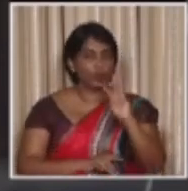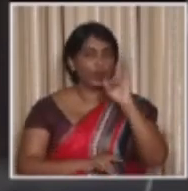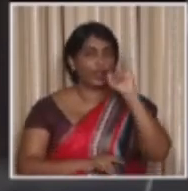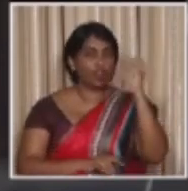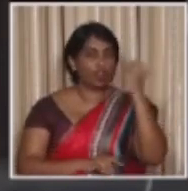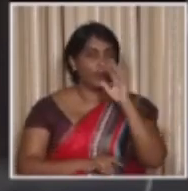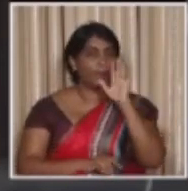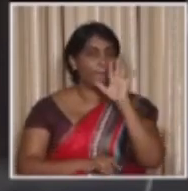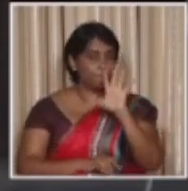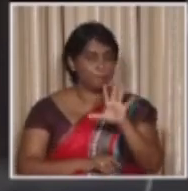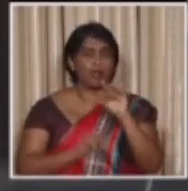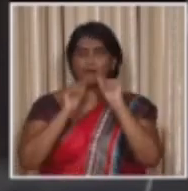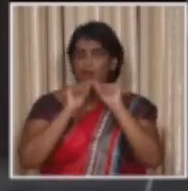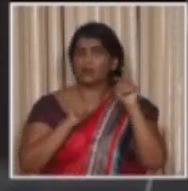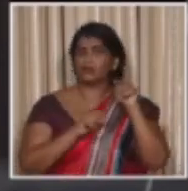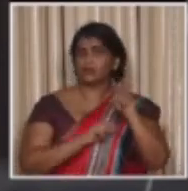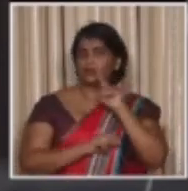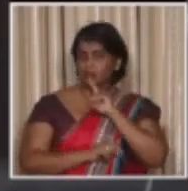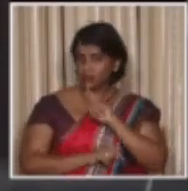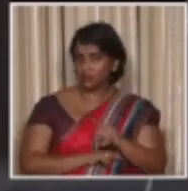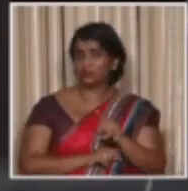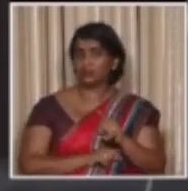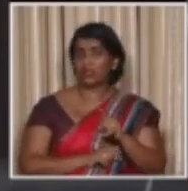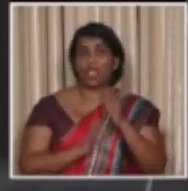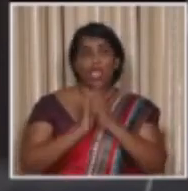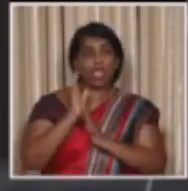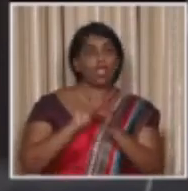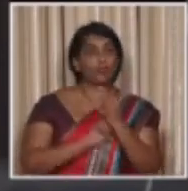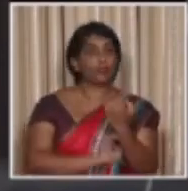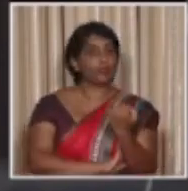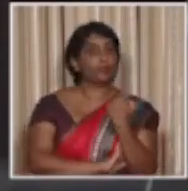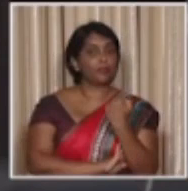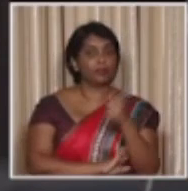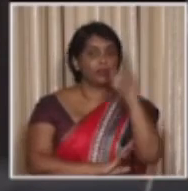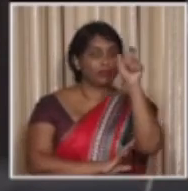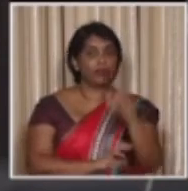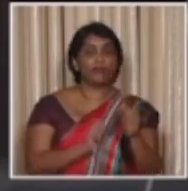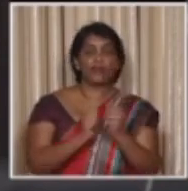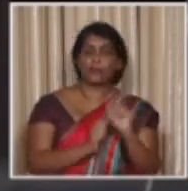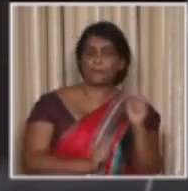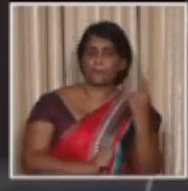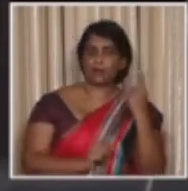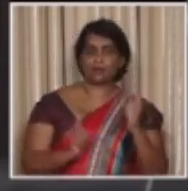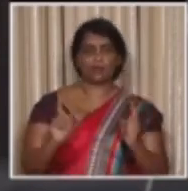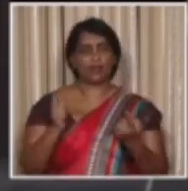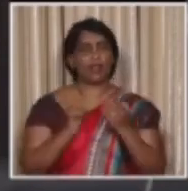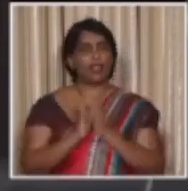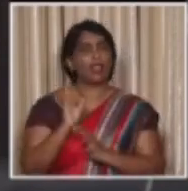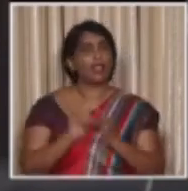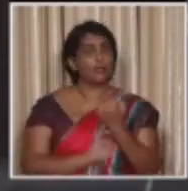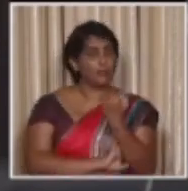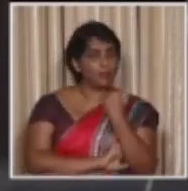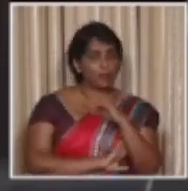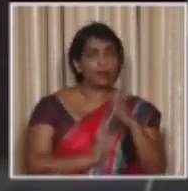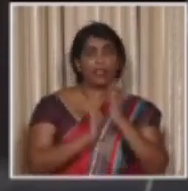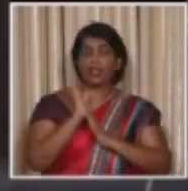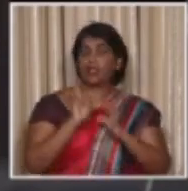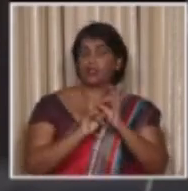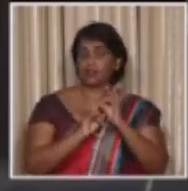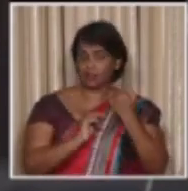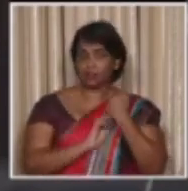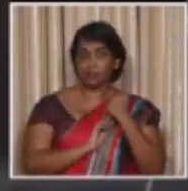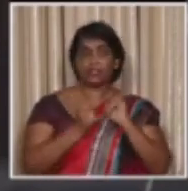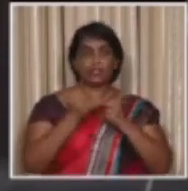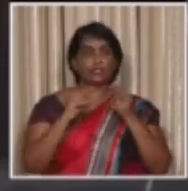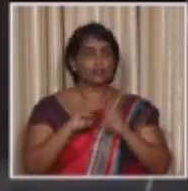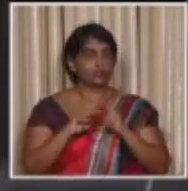වගන්ති බැලුවොත් එහෙම මේවල තියෙනවා. ඇමතිවරයාට බලය තියෙනවා නිලධාරියාට වැඩ කරවන්න. ඇමතිවරයාට බලය තියෙනවා නිලධාරියාව